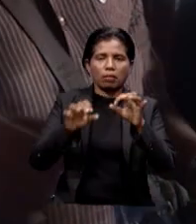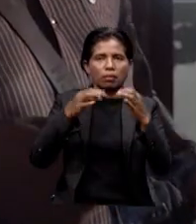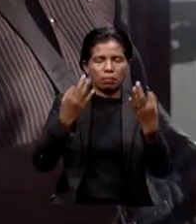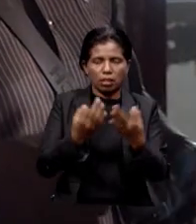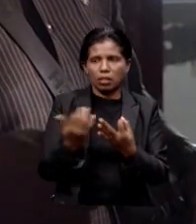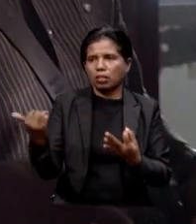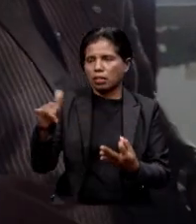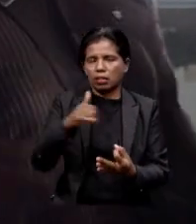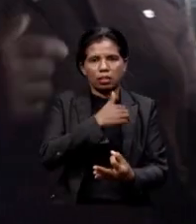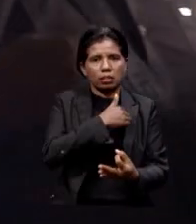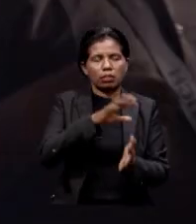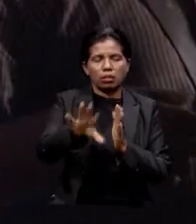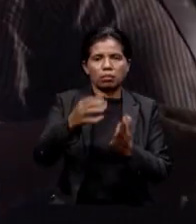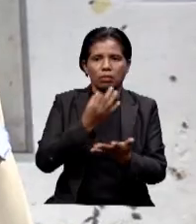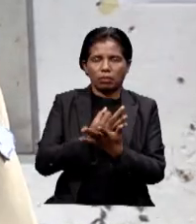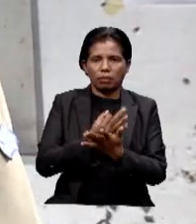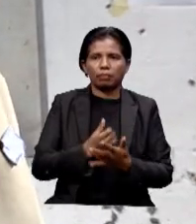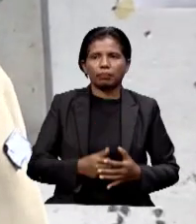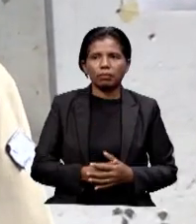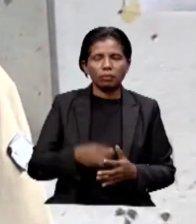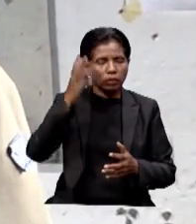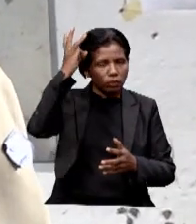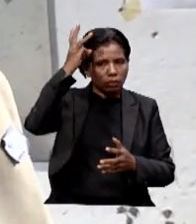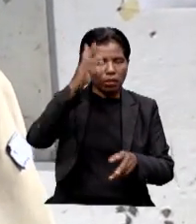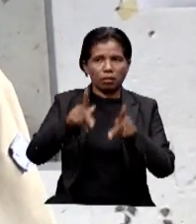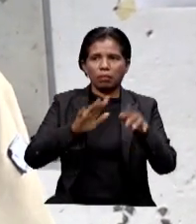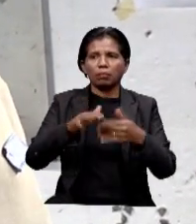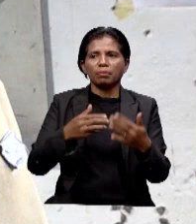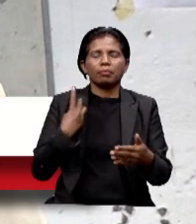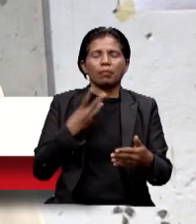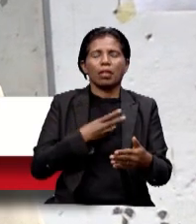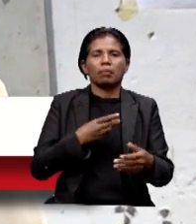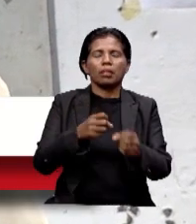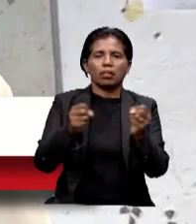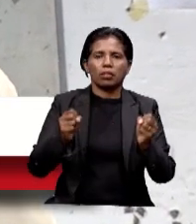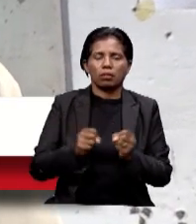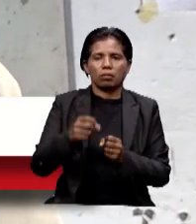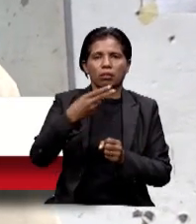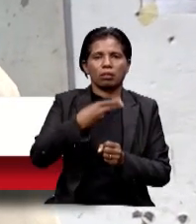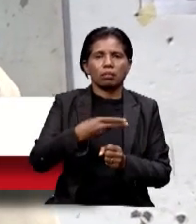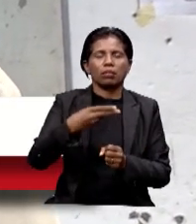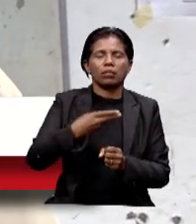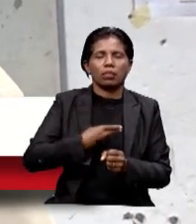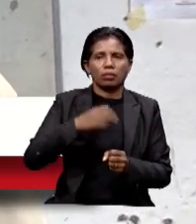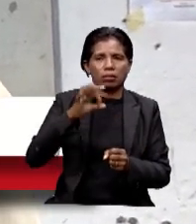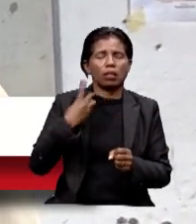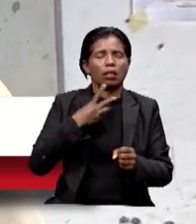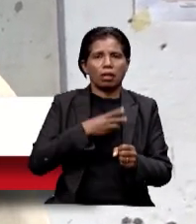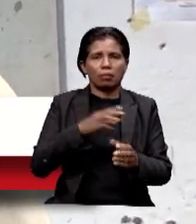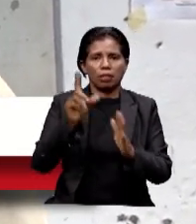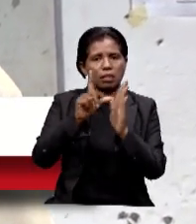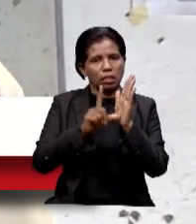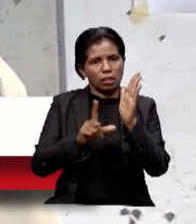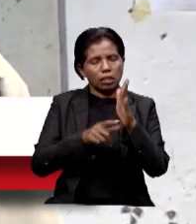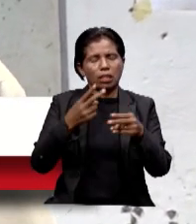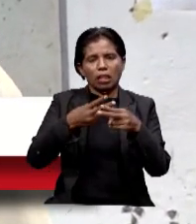si dauximo. Ya, preocupação comunidade nian makane. Ba ami suku, konselho suku, lista ami halotia. Ya. Lista ne